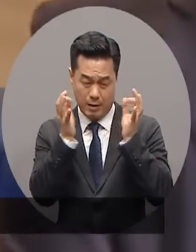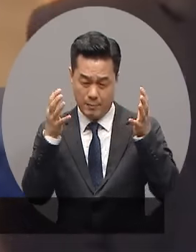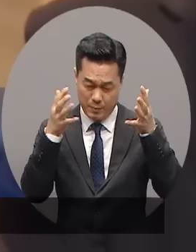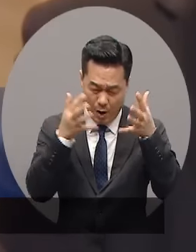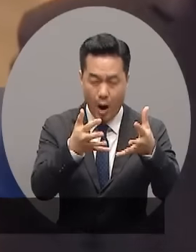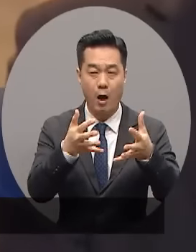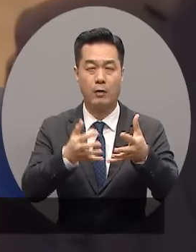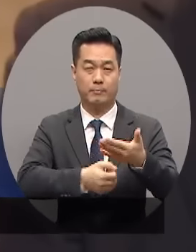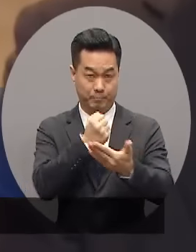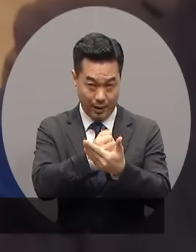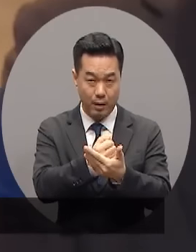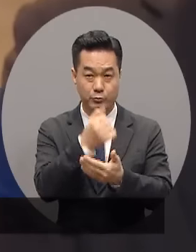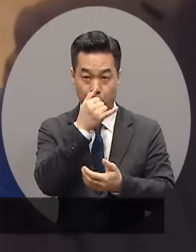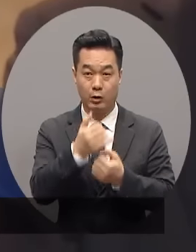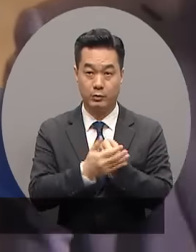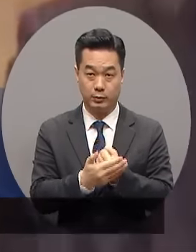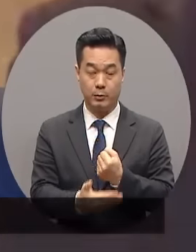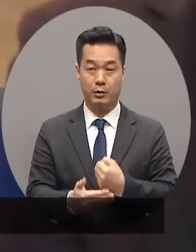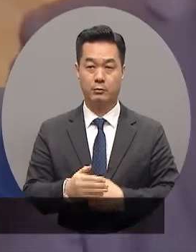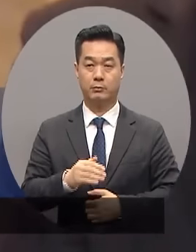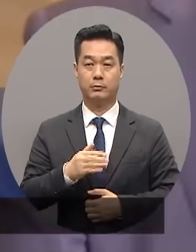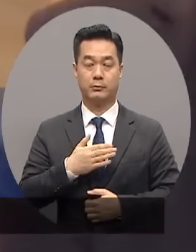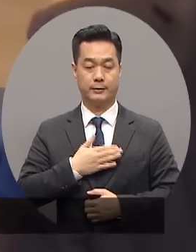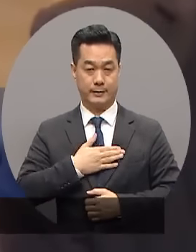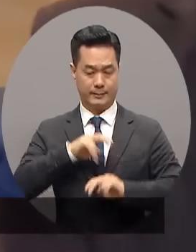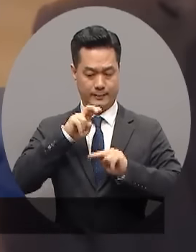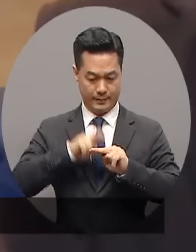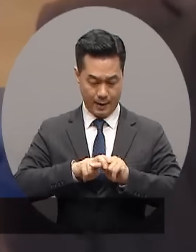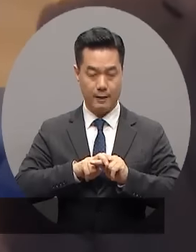쏟아붓겠다는 각오로 이 자리를